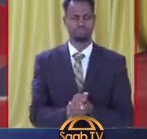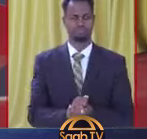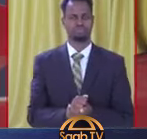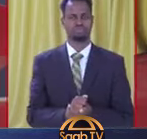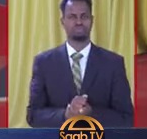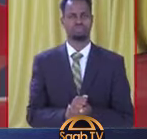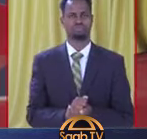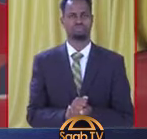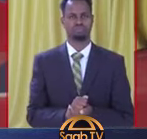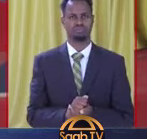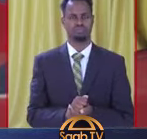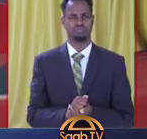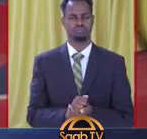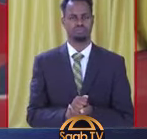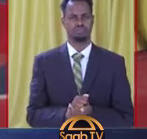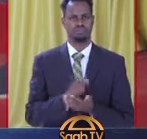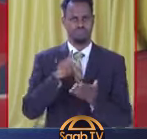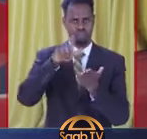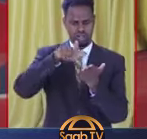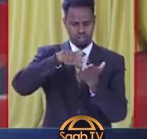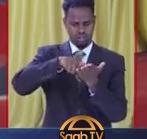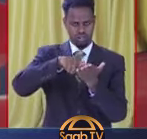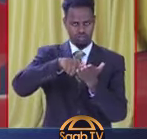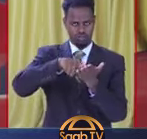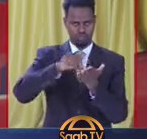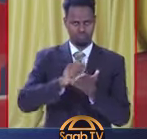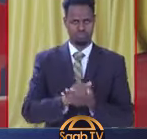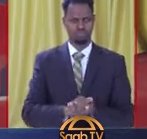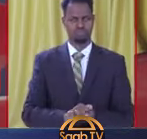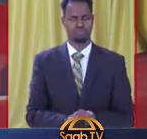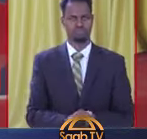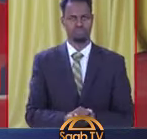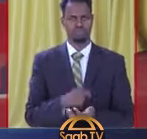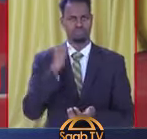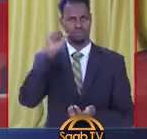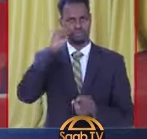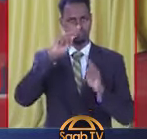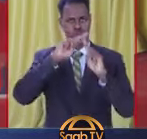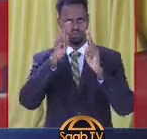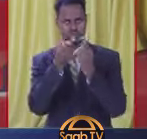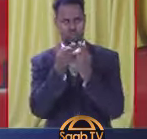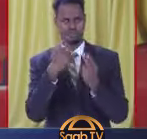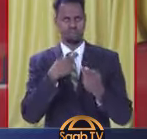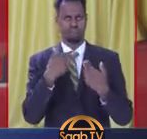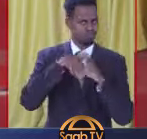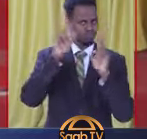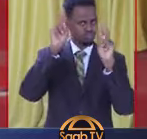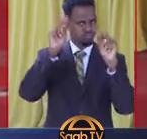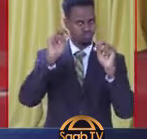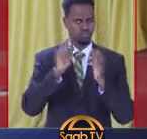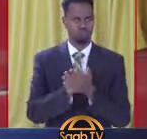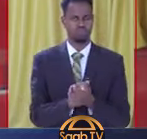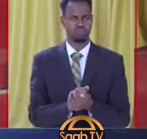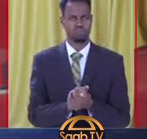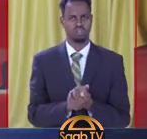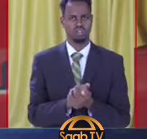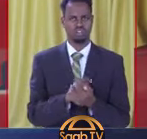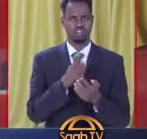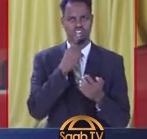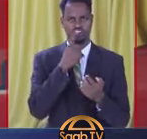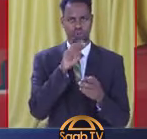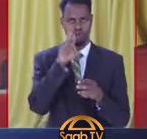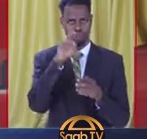xisb waa dhaqaaqa xeeb u gurajay xisb waa rabas arrintaas aray walaaladii waxaa u